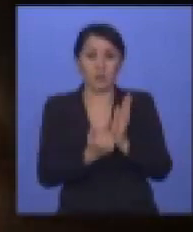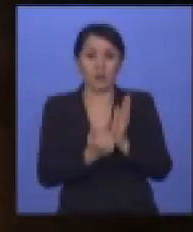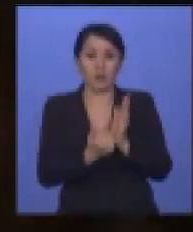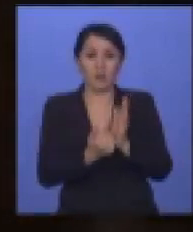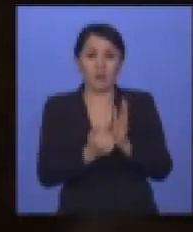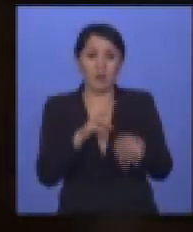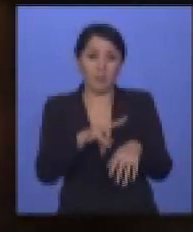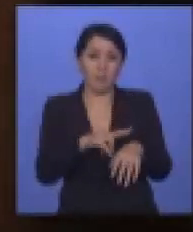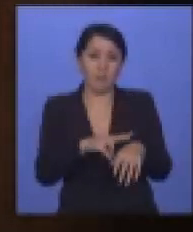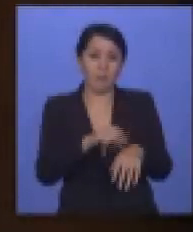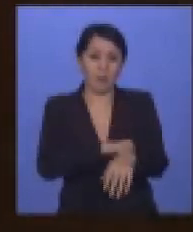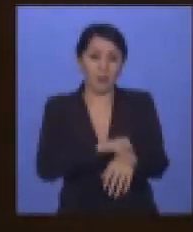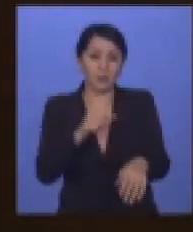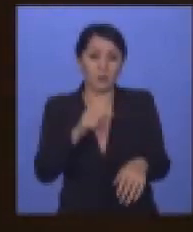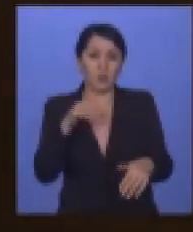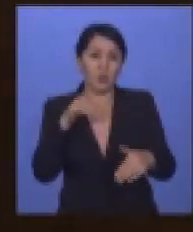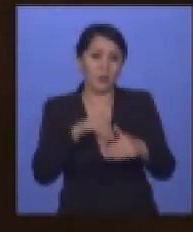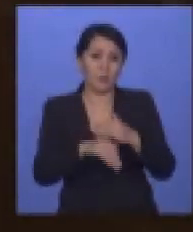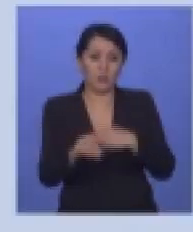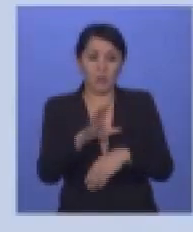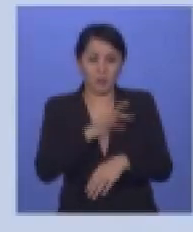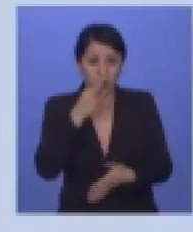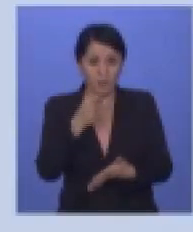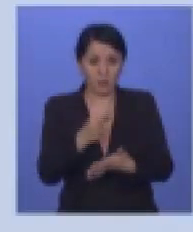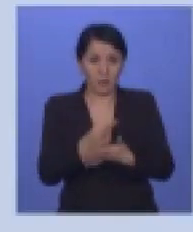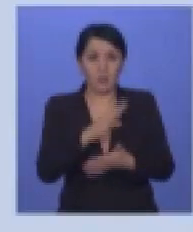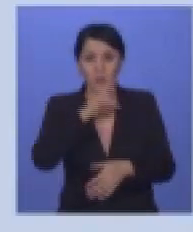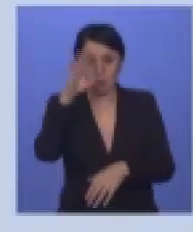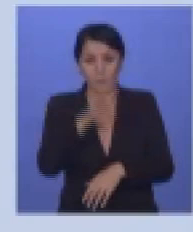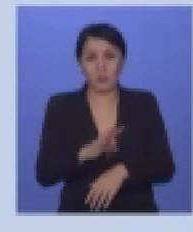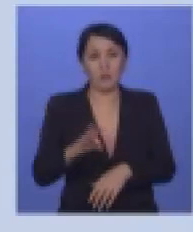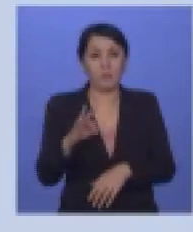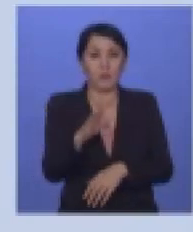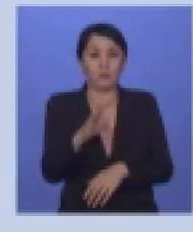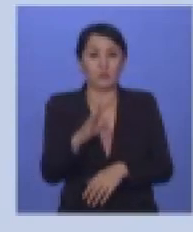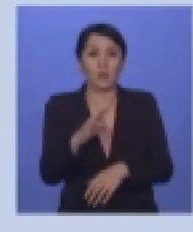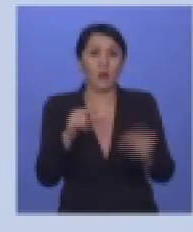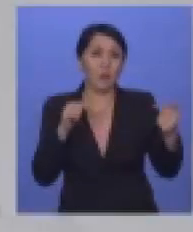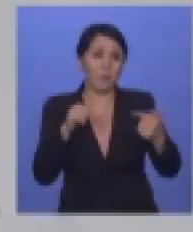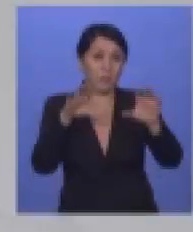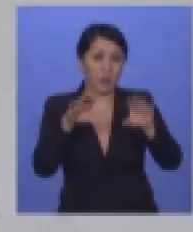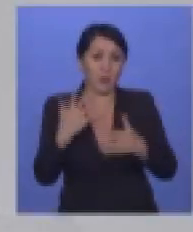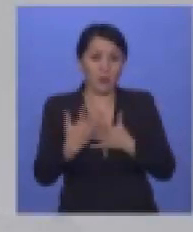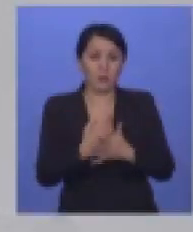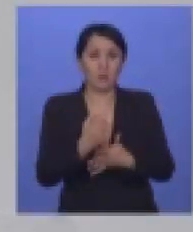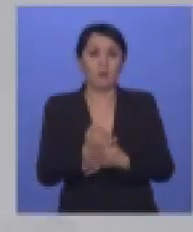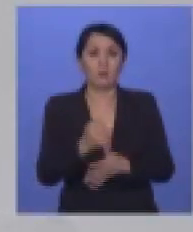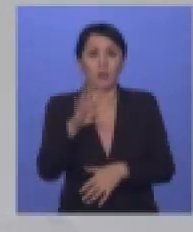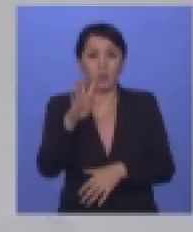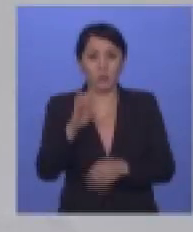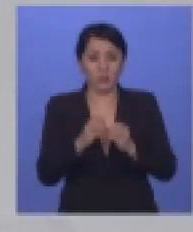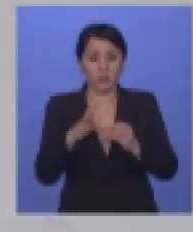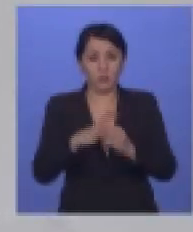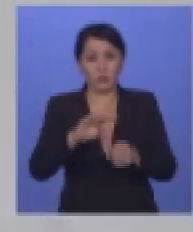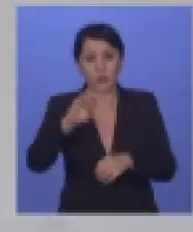решило наркодельцов надежды избежать ответственности. Всего с начала года в Северо-Казахстанской области из незаконного оборота изъято выше